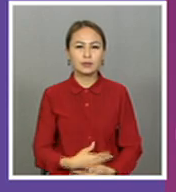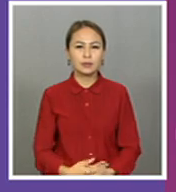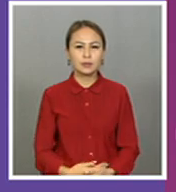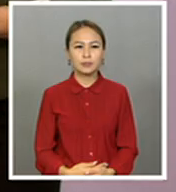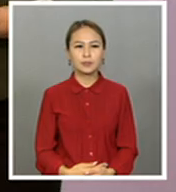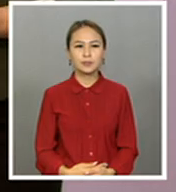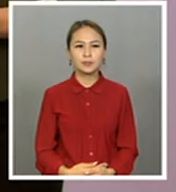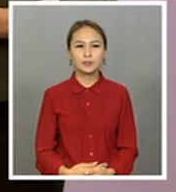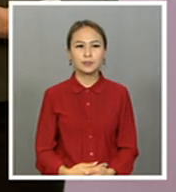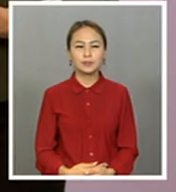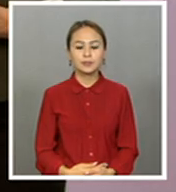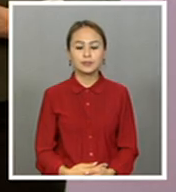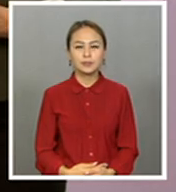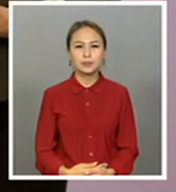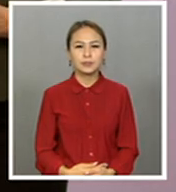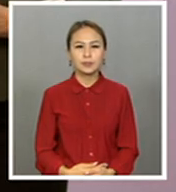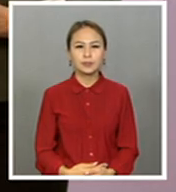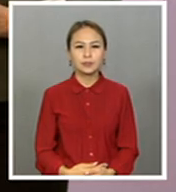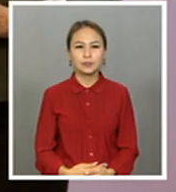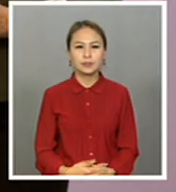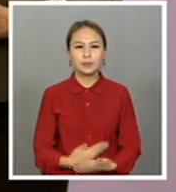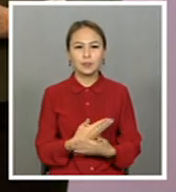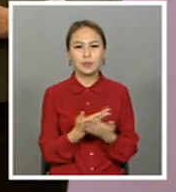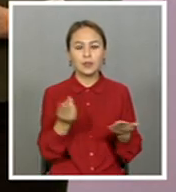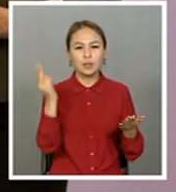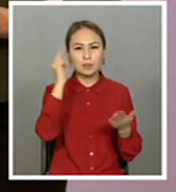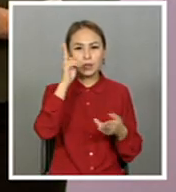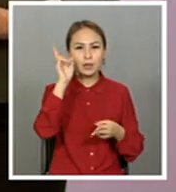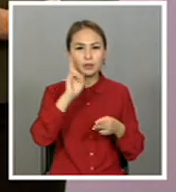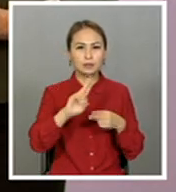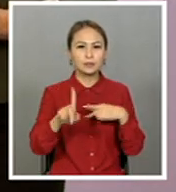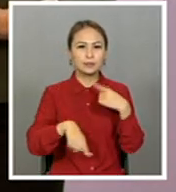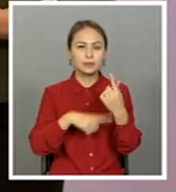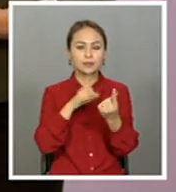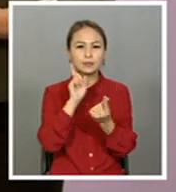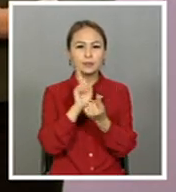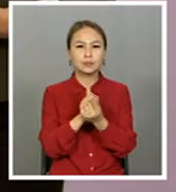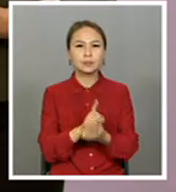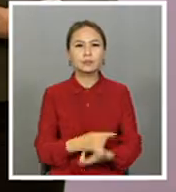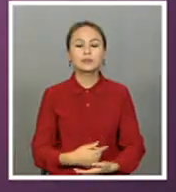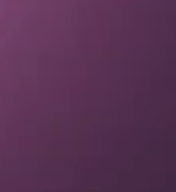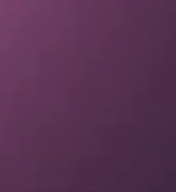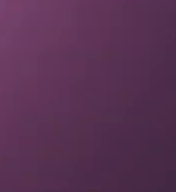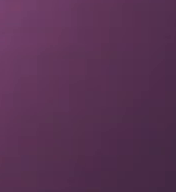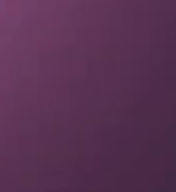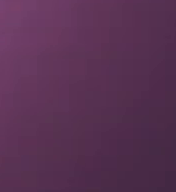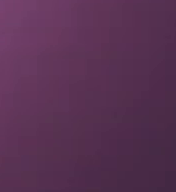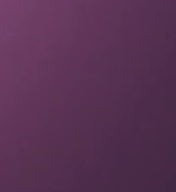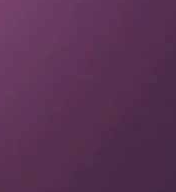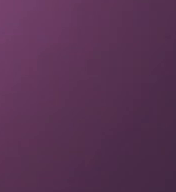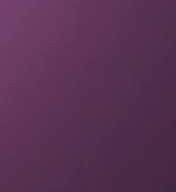ажыраттыңдар. Оқушылар, осымен сабақ аяқталды. Сау болыңдар.